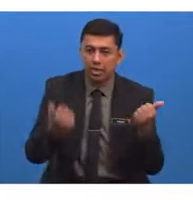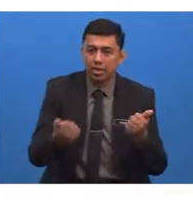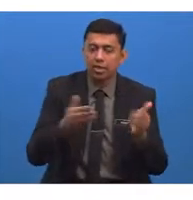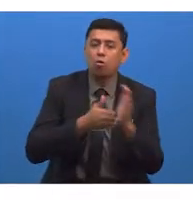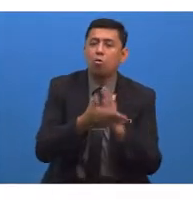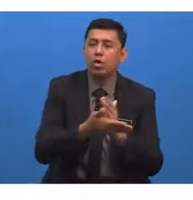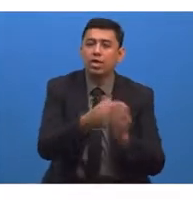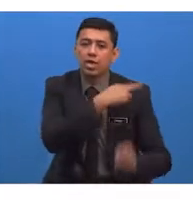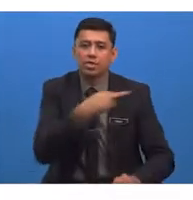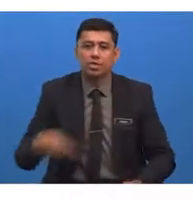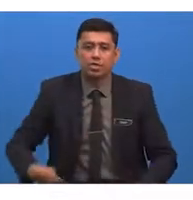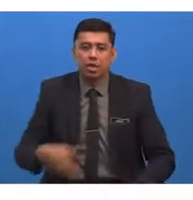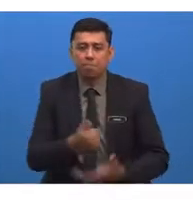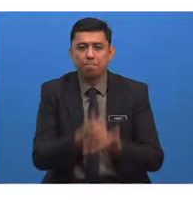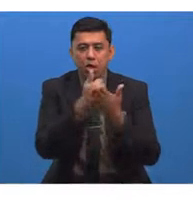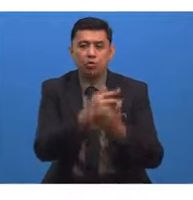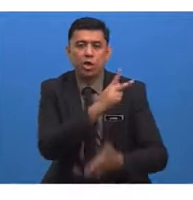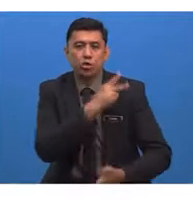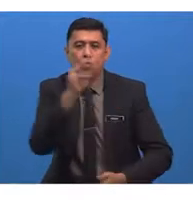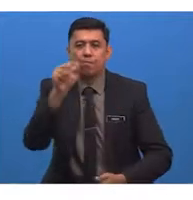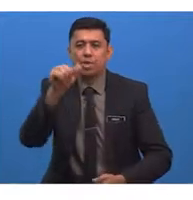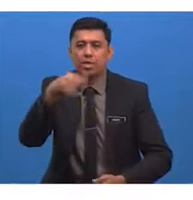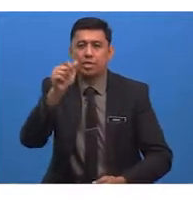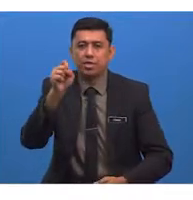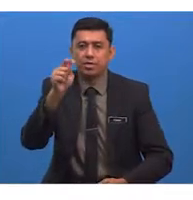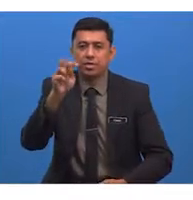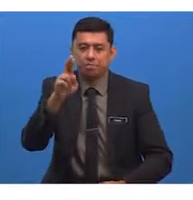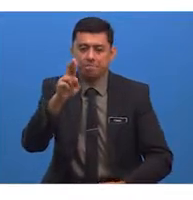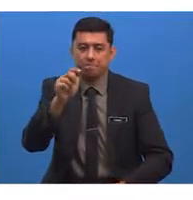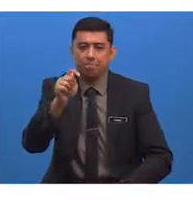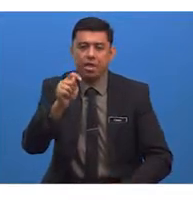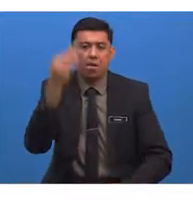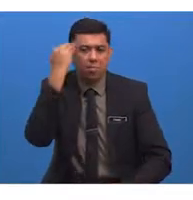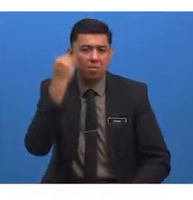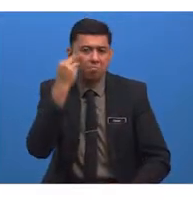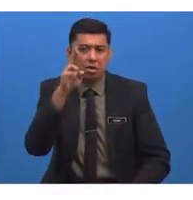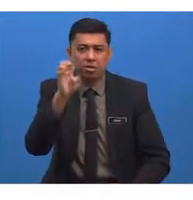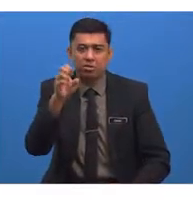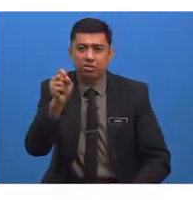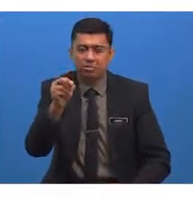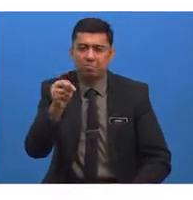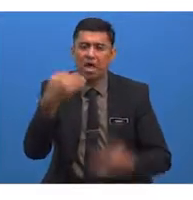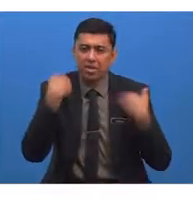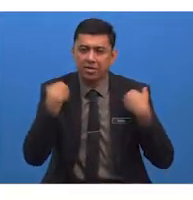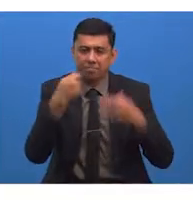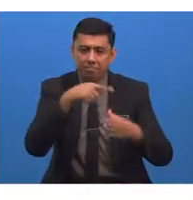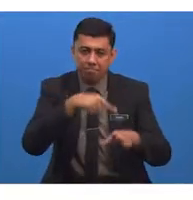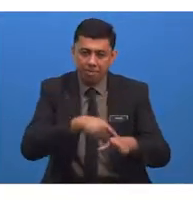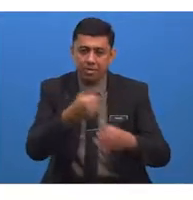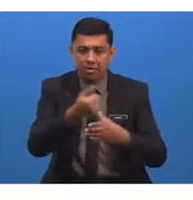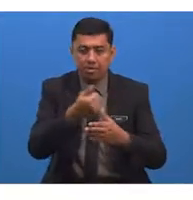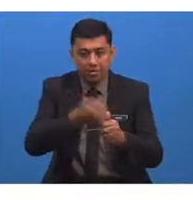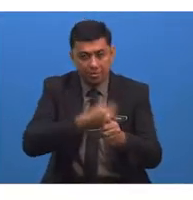dibantu ketua magistrate. Mahkamah residen turut diwujudkan di setiap bahagian.